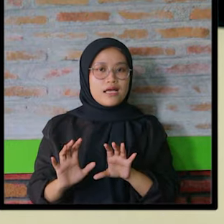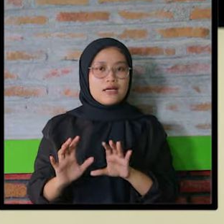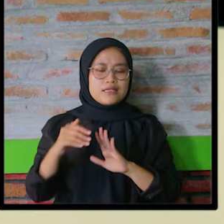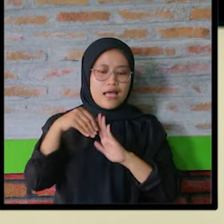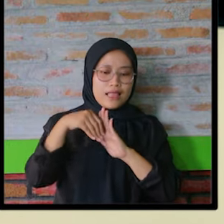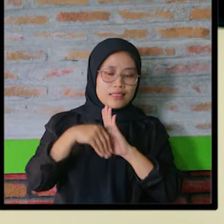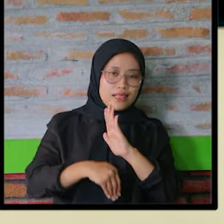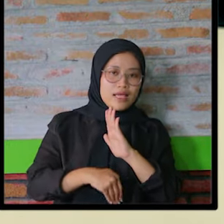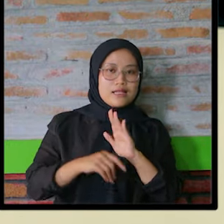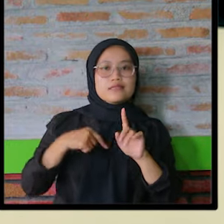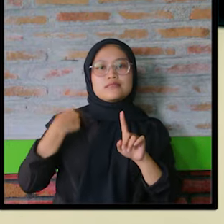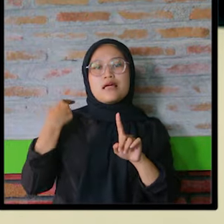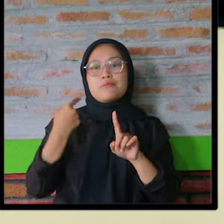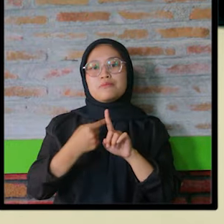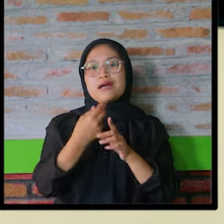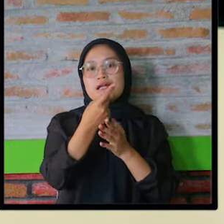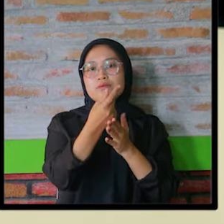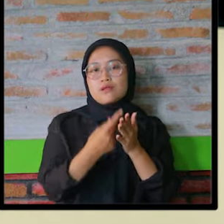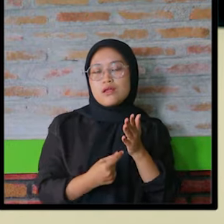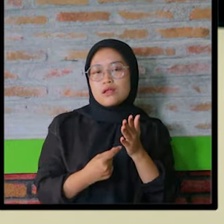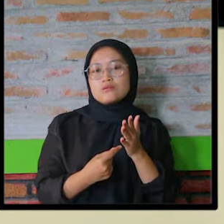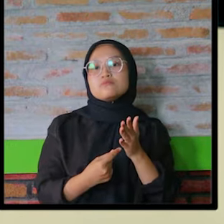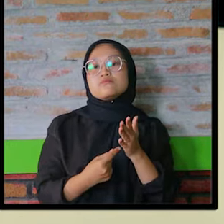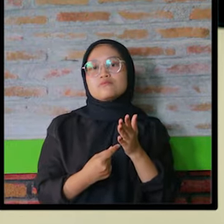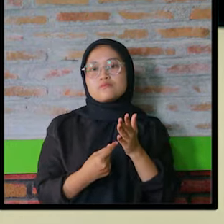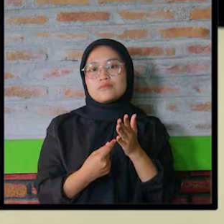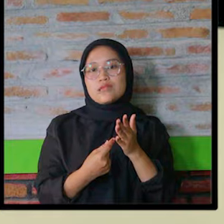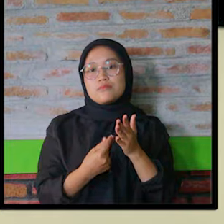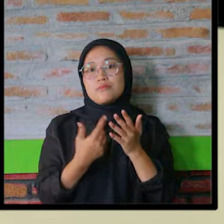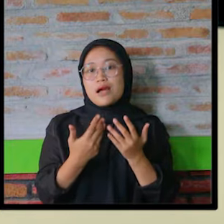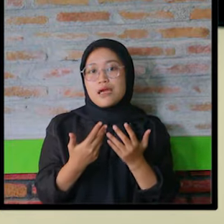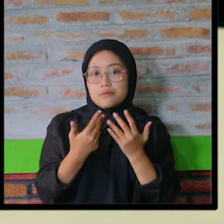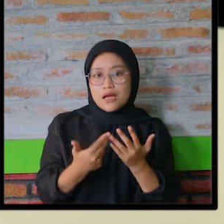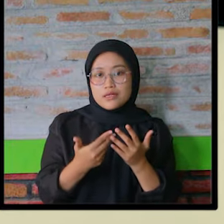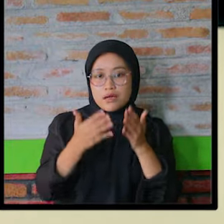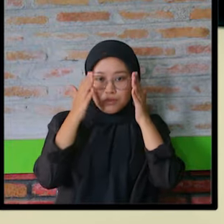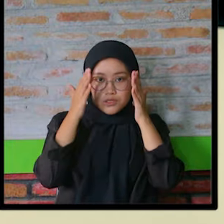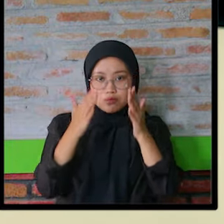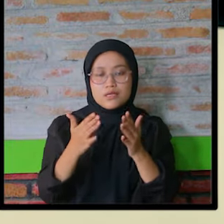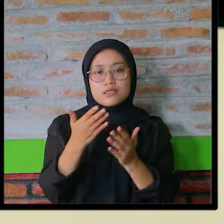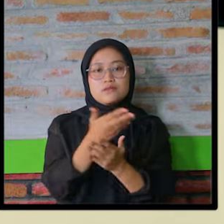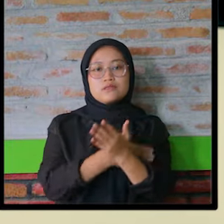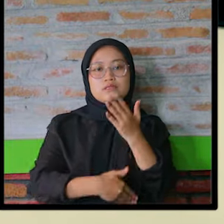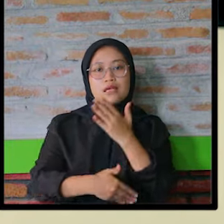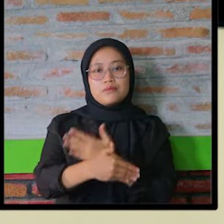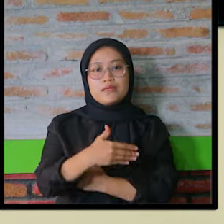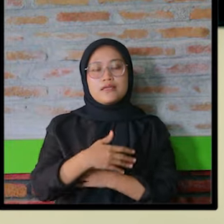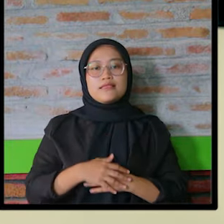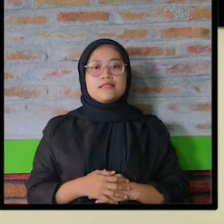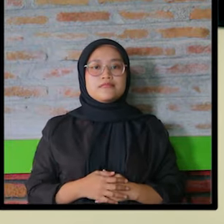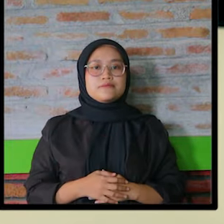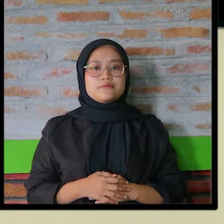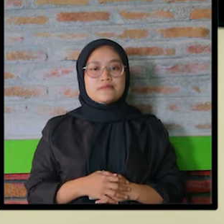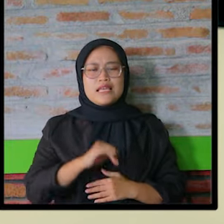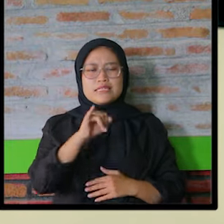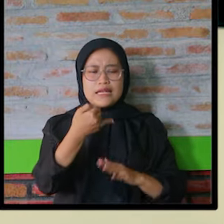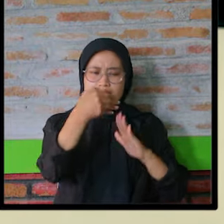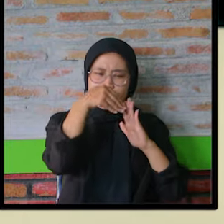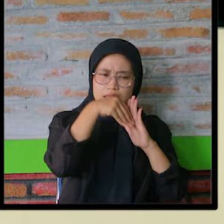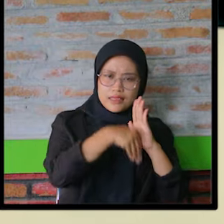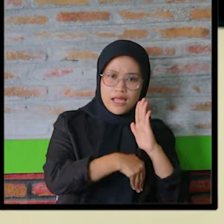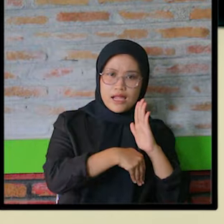sampai e bagaimana sih anggaran berperspektif disabilitas gitu kan sampai detail-detail seperti itu